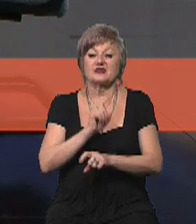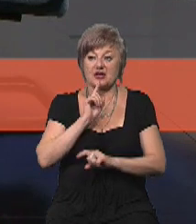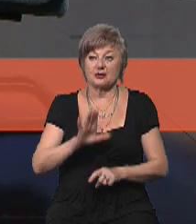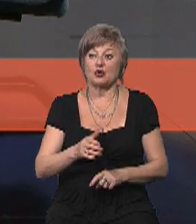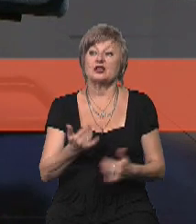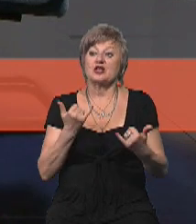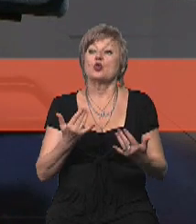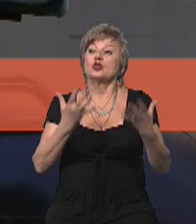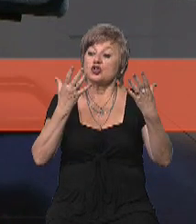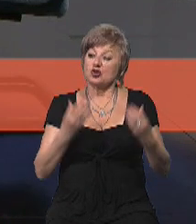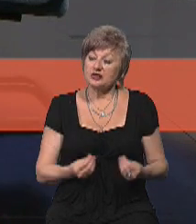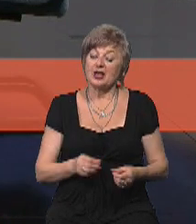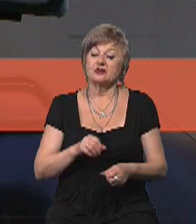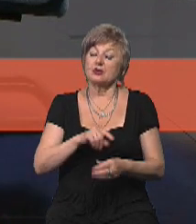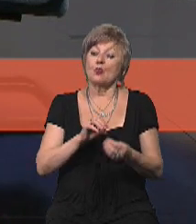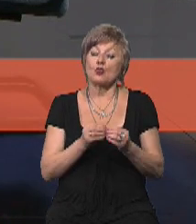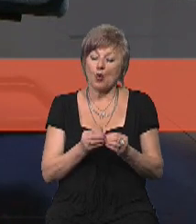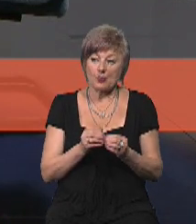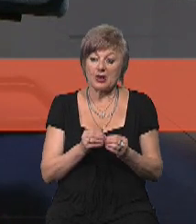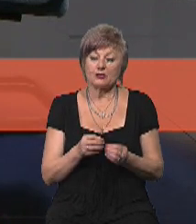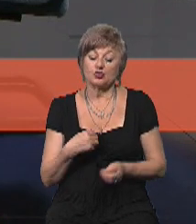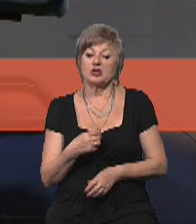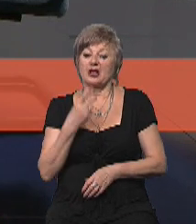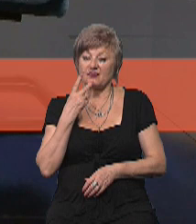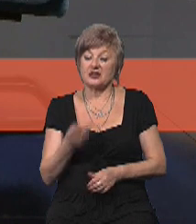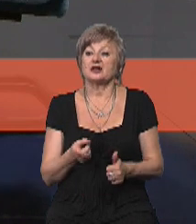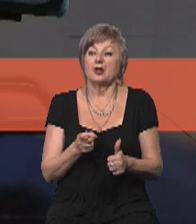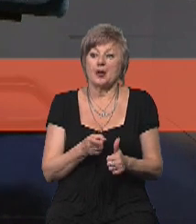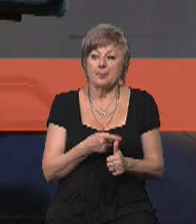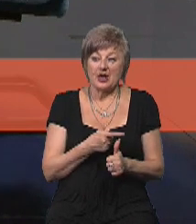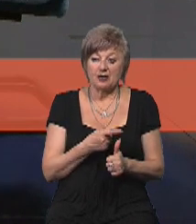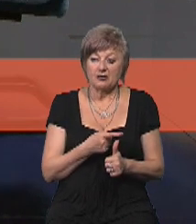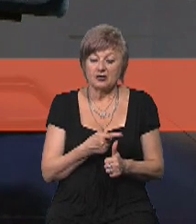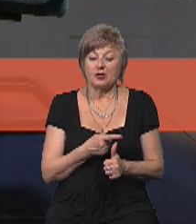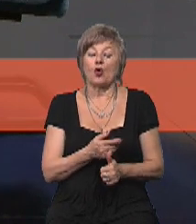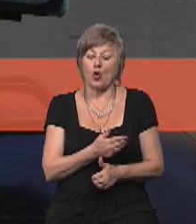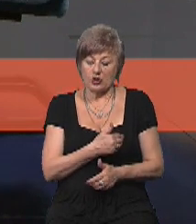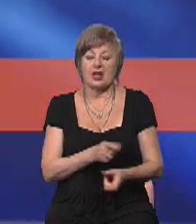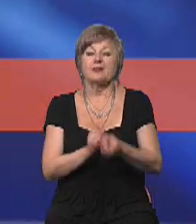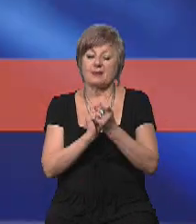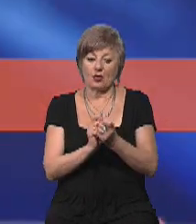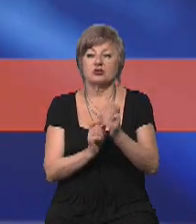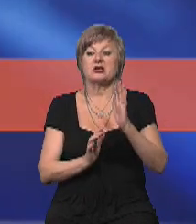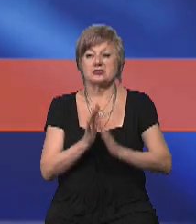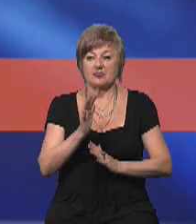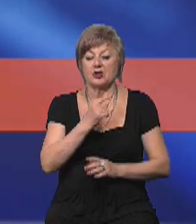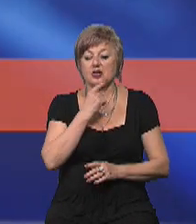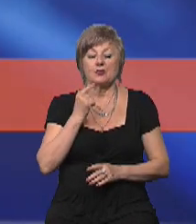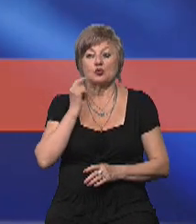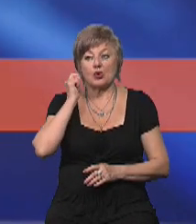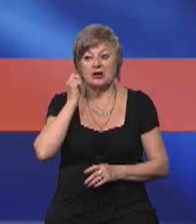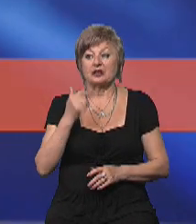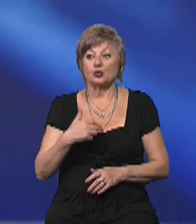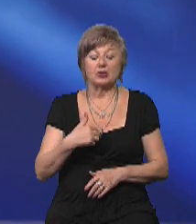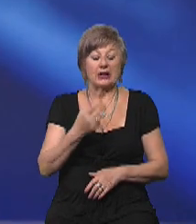основна проблема запорізької влади, яку я бачу, це перше, вони намірюються боротися з амброзією. Боротися багато років. Я